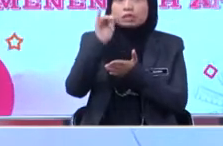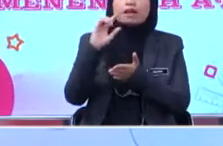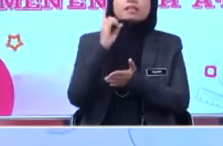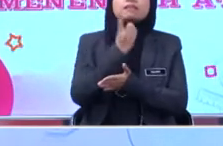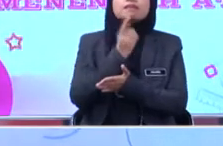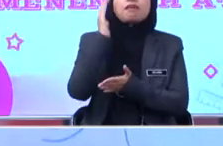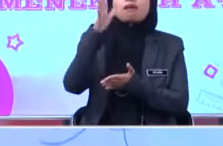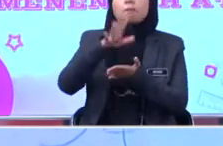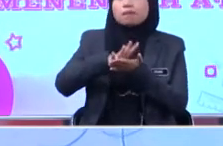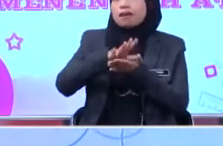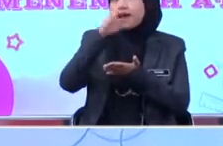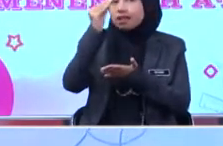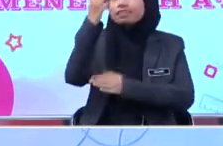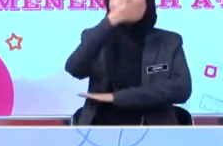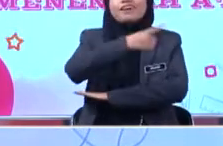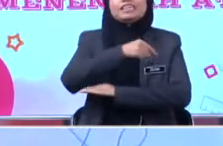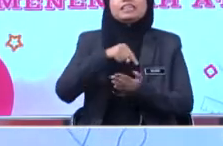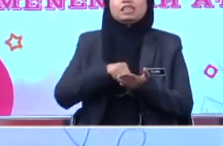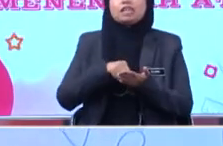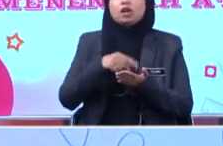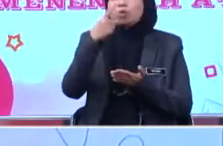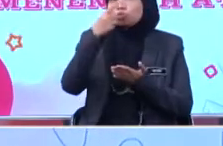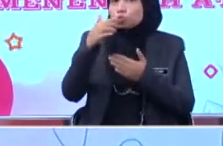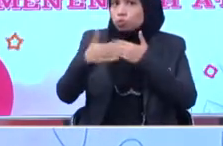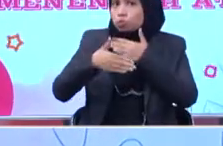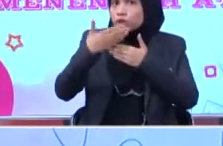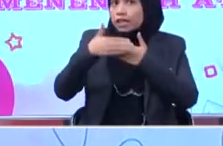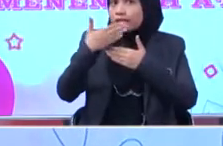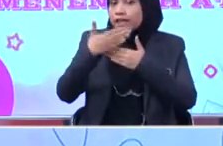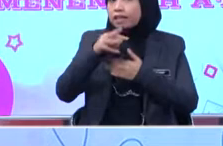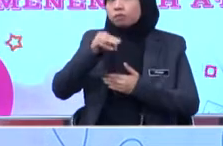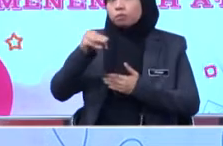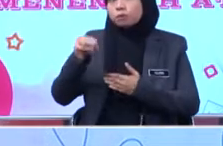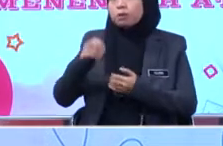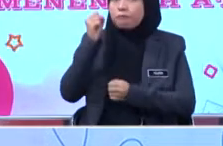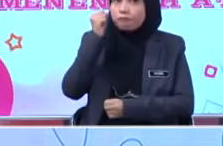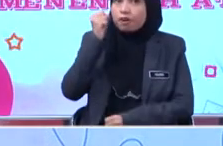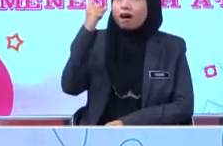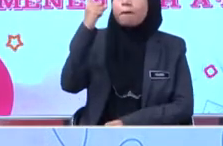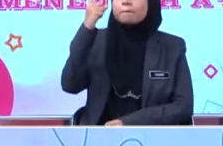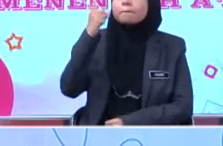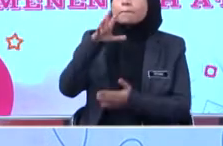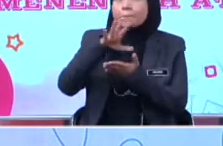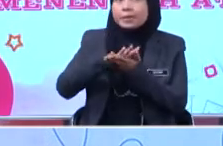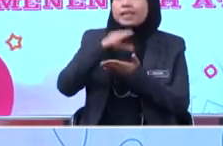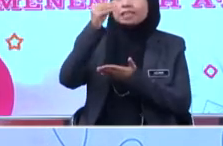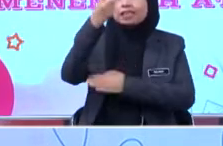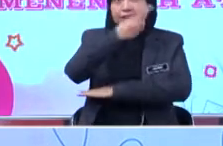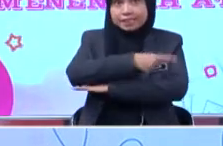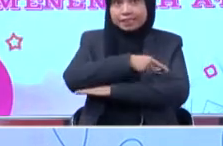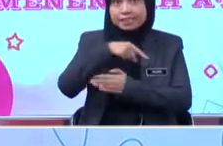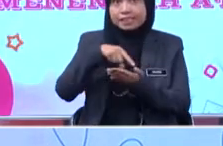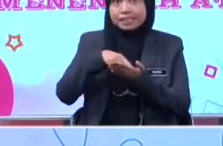sentuh pada pembelajaran kali ini baik untuk memudahkan murid murid memahami tentang pembelajaran pada hari ini